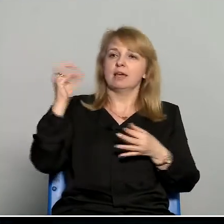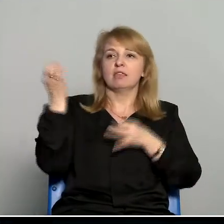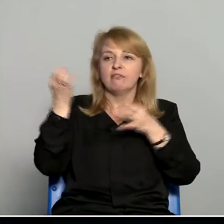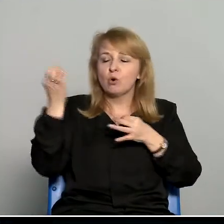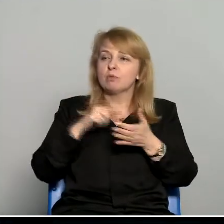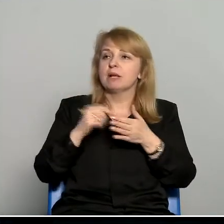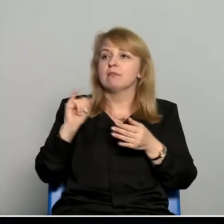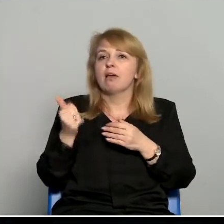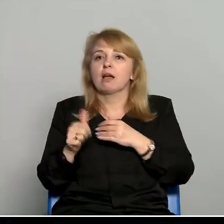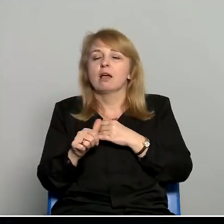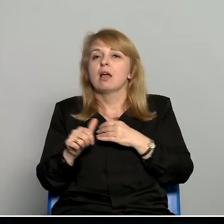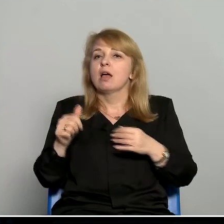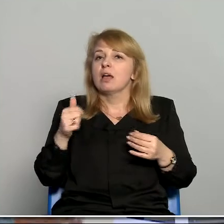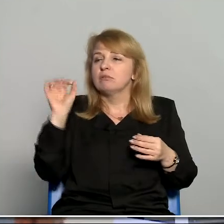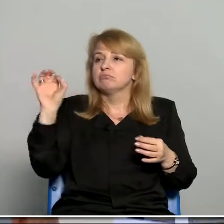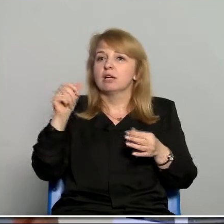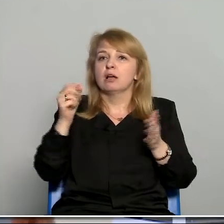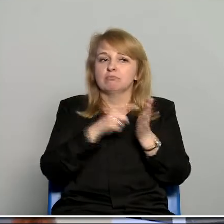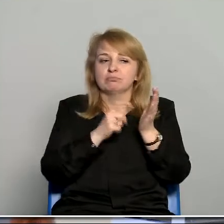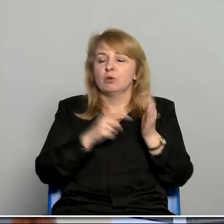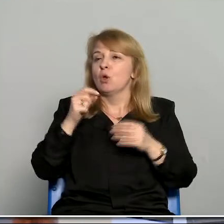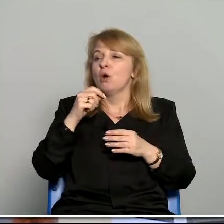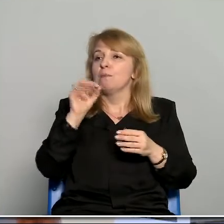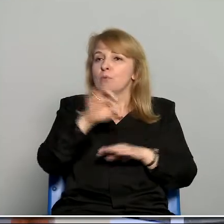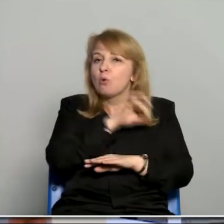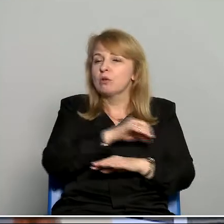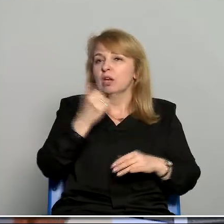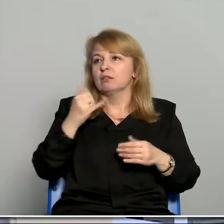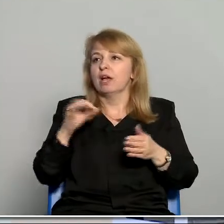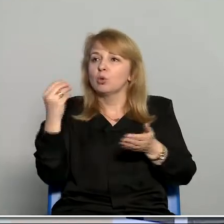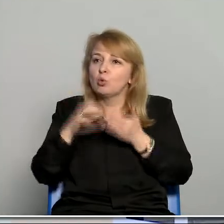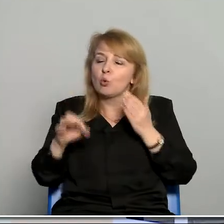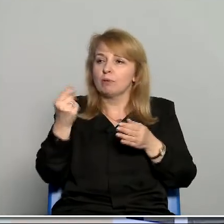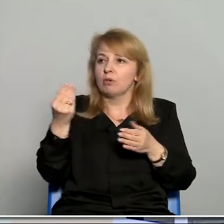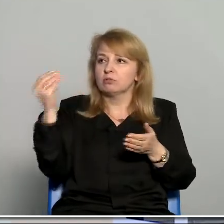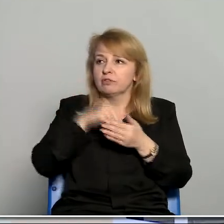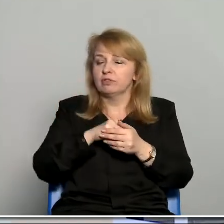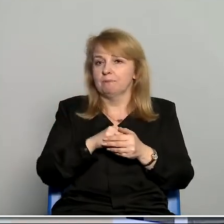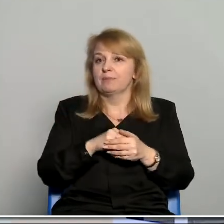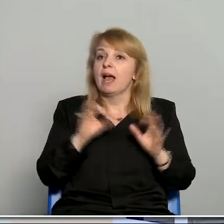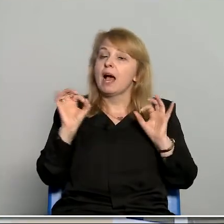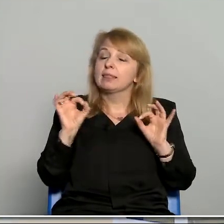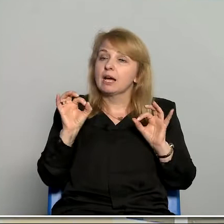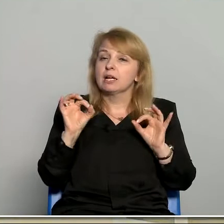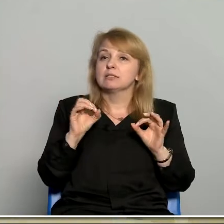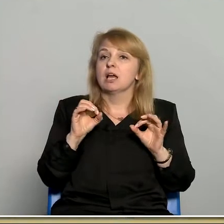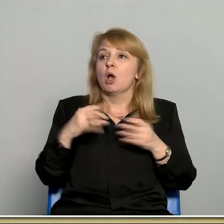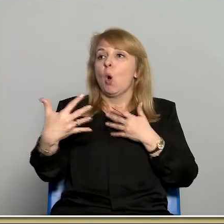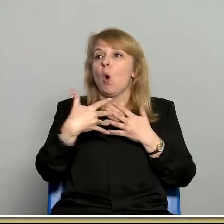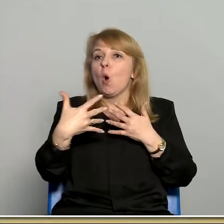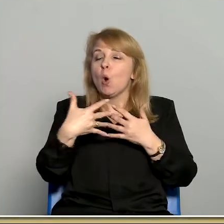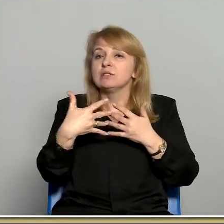wskazuje konkretnych beneficjentów i przypisuje alokację finansową. Teraz przechodząc już do oceny